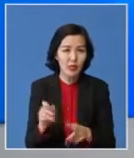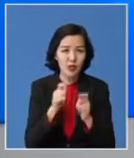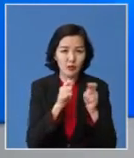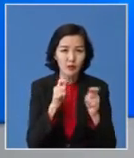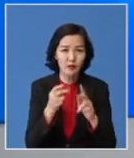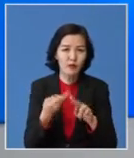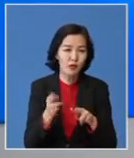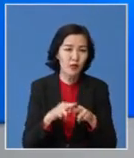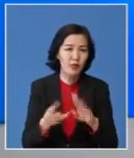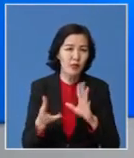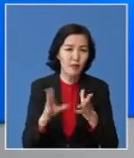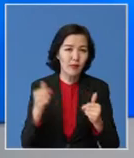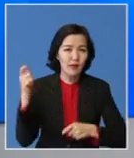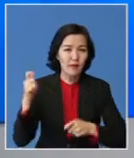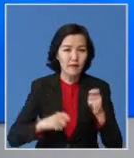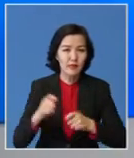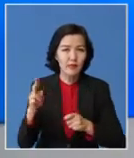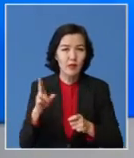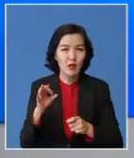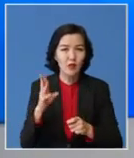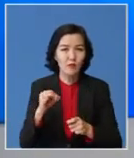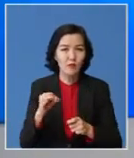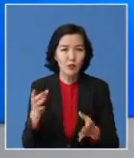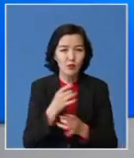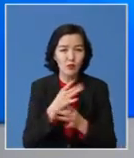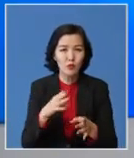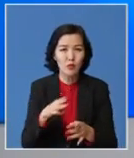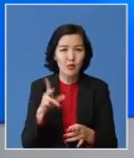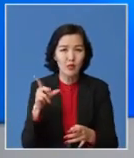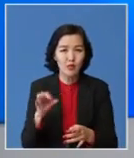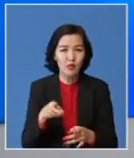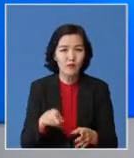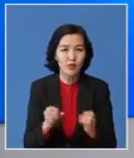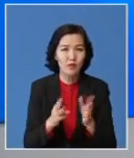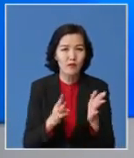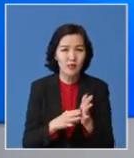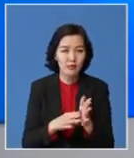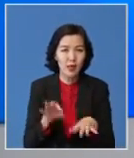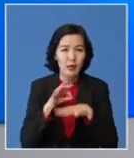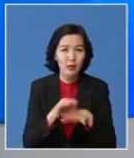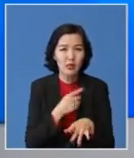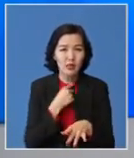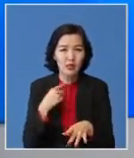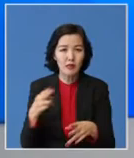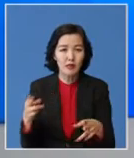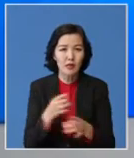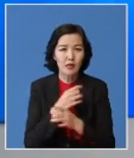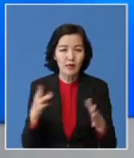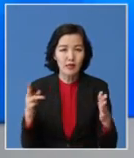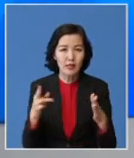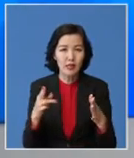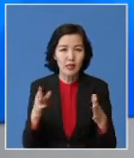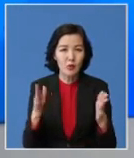призами. Все это фестиваль комиксов и поп-культуры «ТИКОН-2018», прошедший в Талдыкурганском дворце